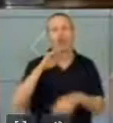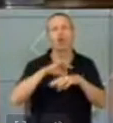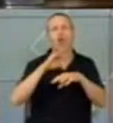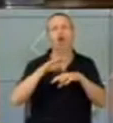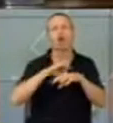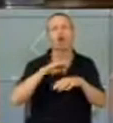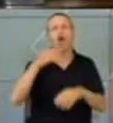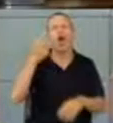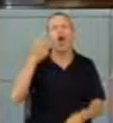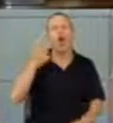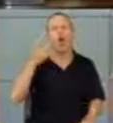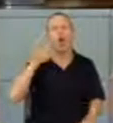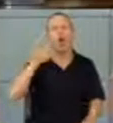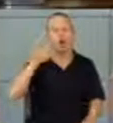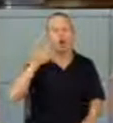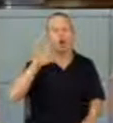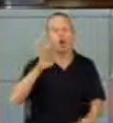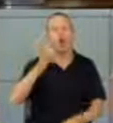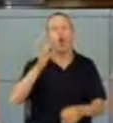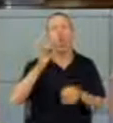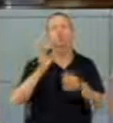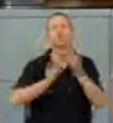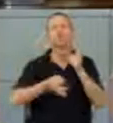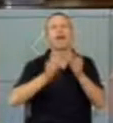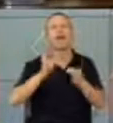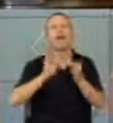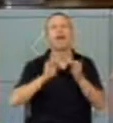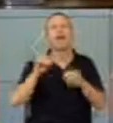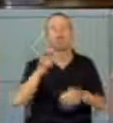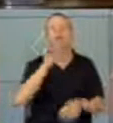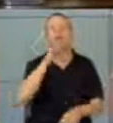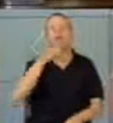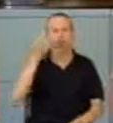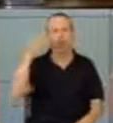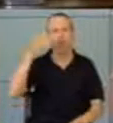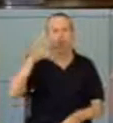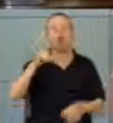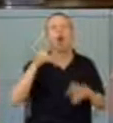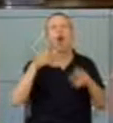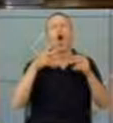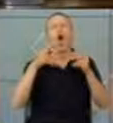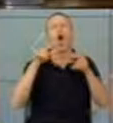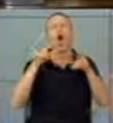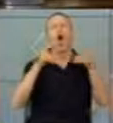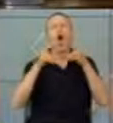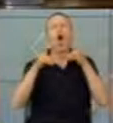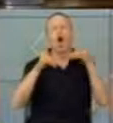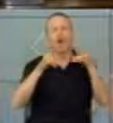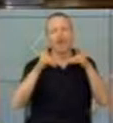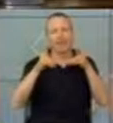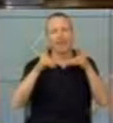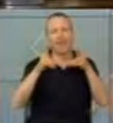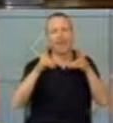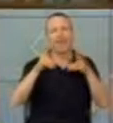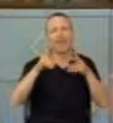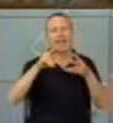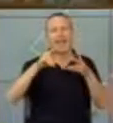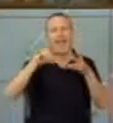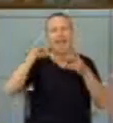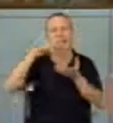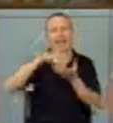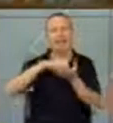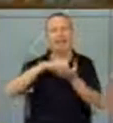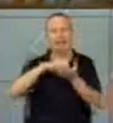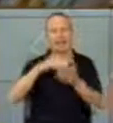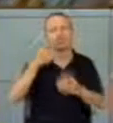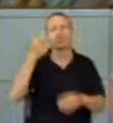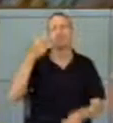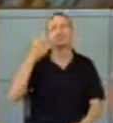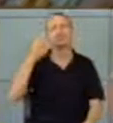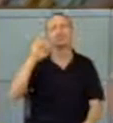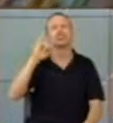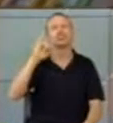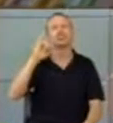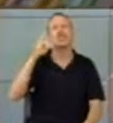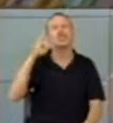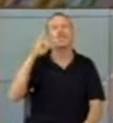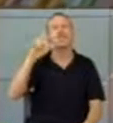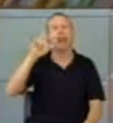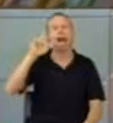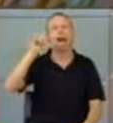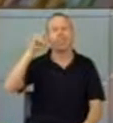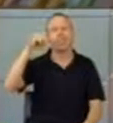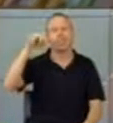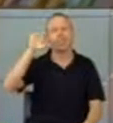גיא בכור, מזרחן, משפטן והיסטוריון, עורך אתר הפרשנות ג'י פלנט. אהלן גיא, בוקר טוב. בוקר טוב. מה שלומך? מה